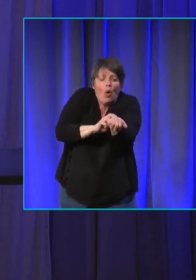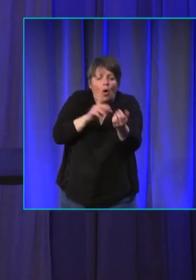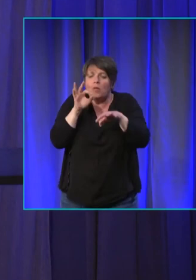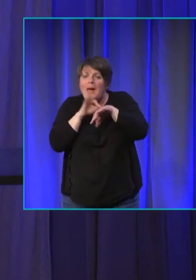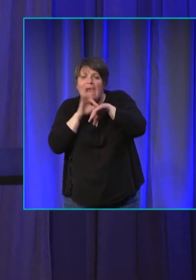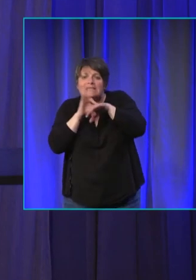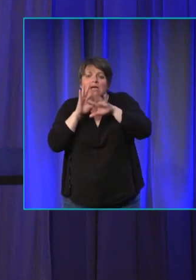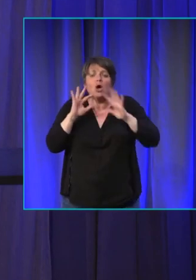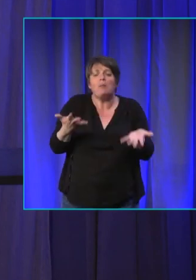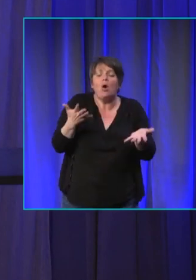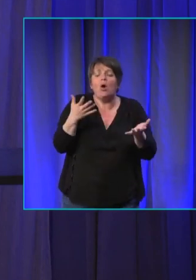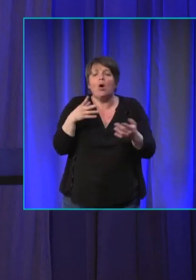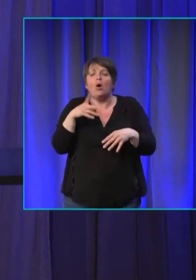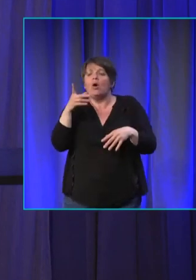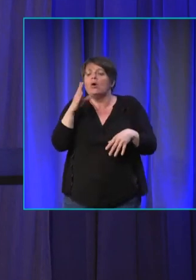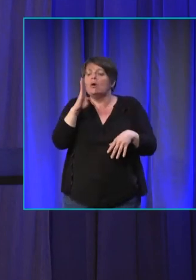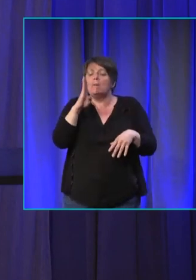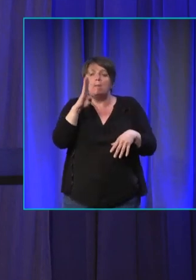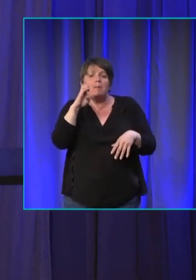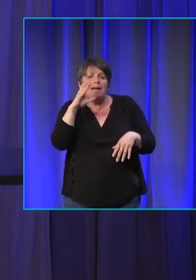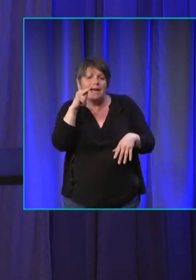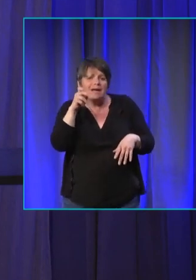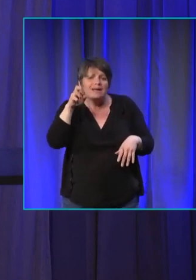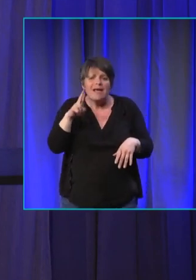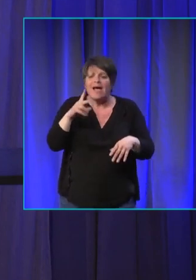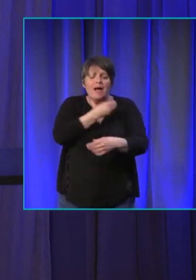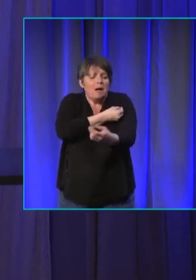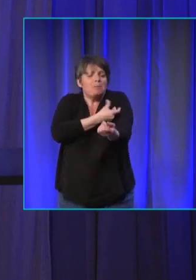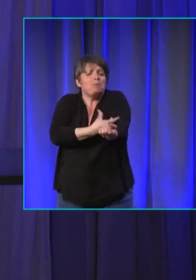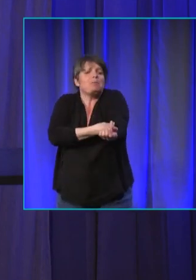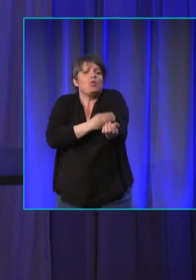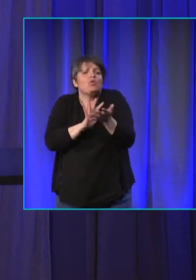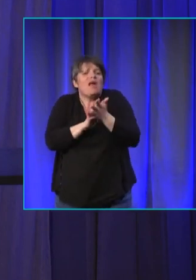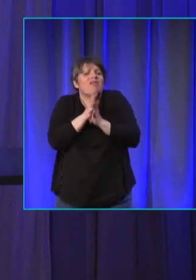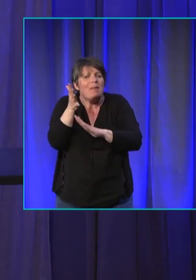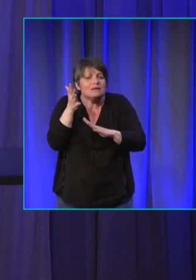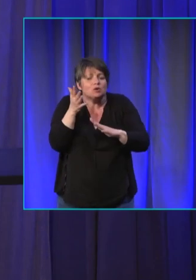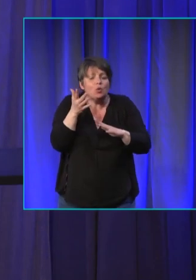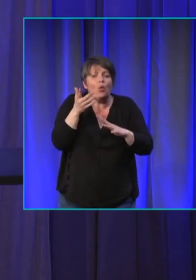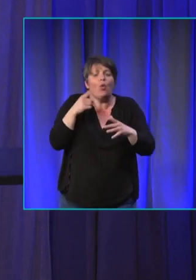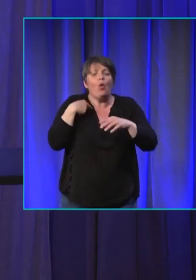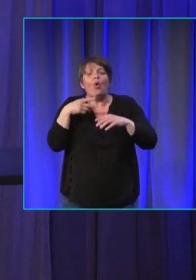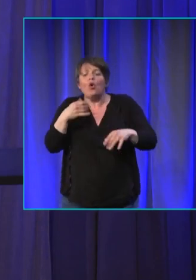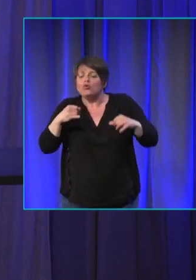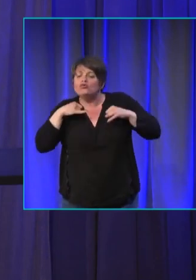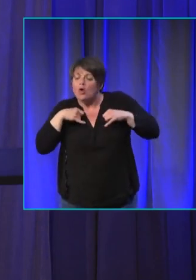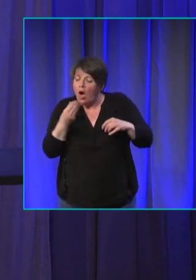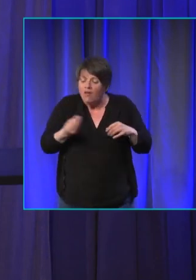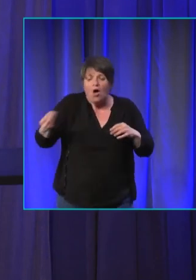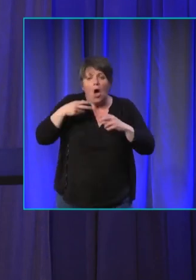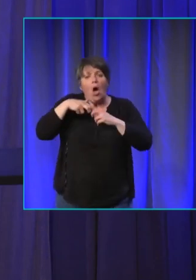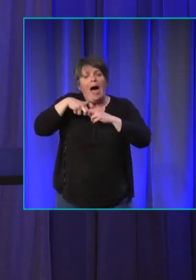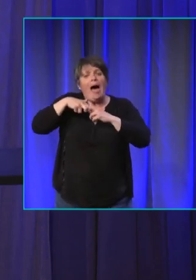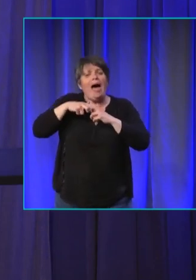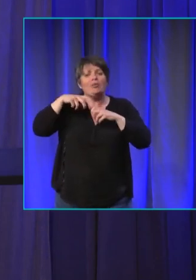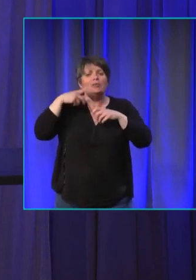que ce soit de la Duchenne, de la Becker, etc., tout ce qui est myopathie inflammatoire, l'arthrite juvénile idiopathique. Enfin, en tout cas, tout ce